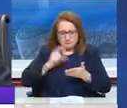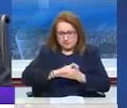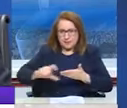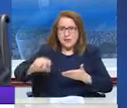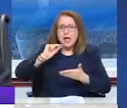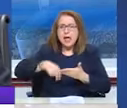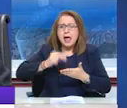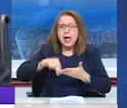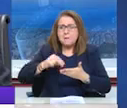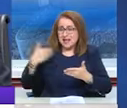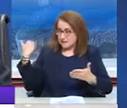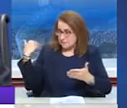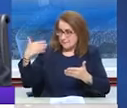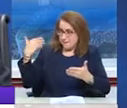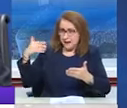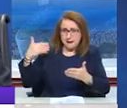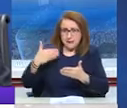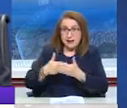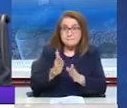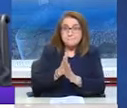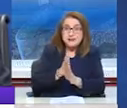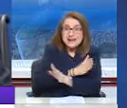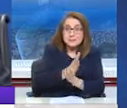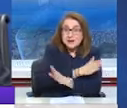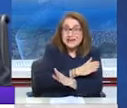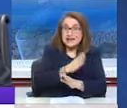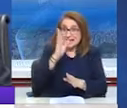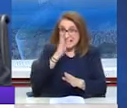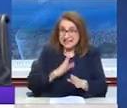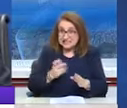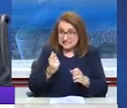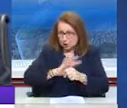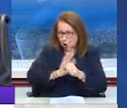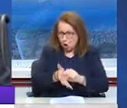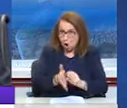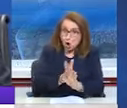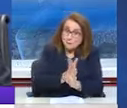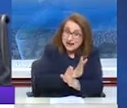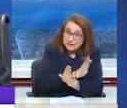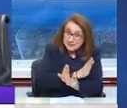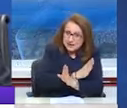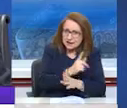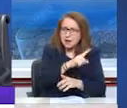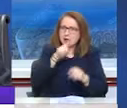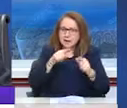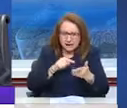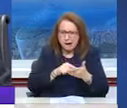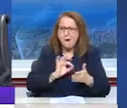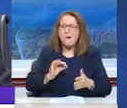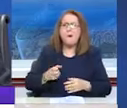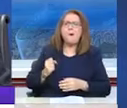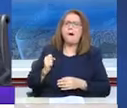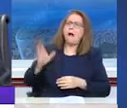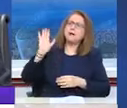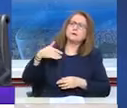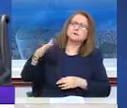που έχουν κοπεί και εκδοθεί πολύ πριν από την κρίση. Θέλω λοιπόν να παρακαλέσω όλους τους εκδότες των επιταγών,